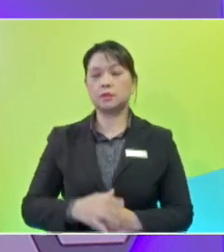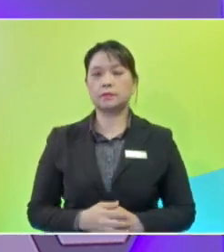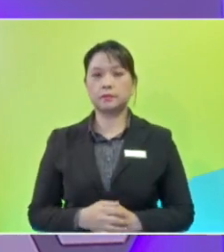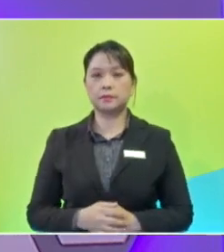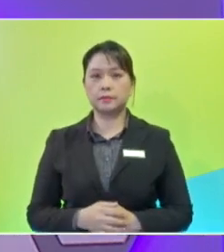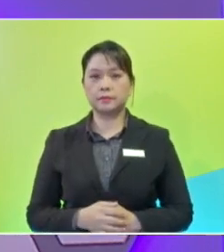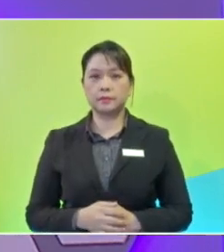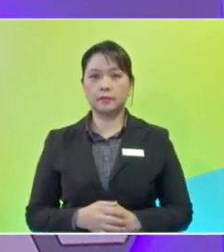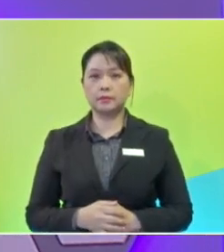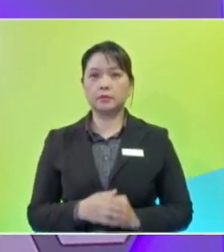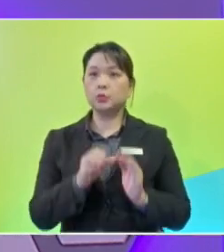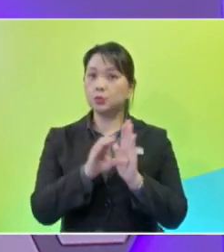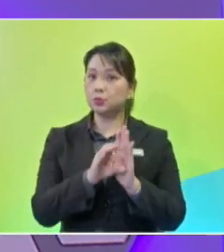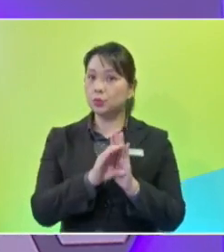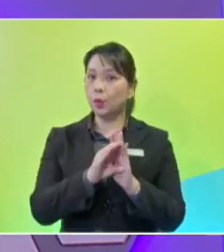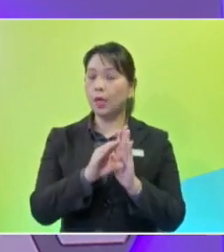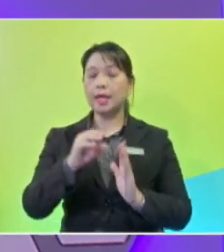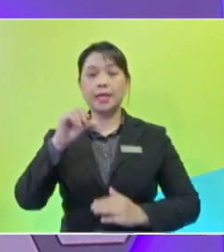Al Jibran